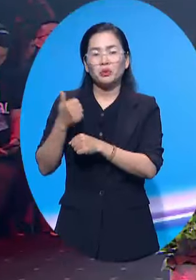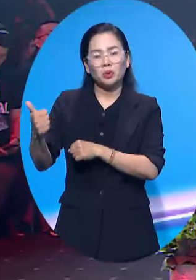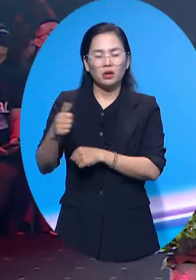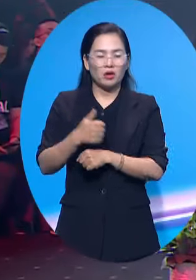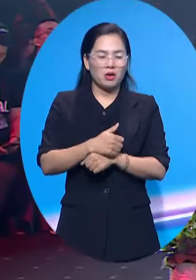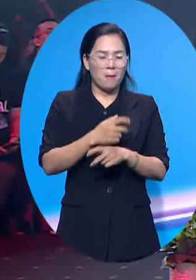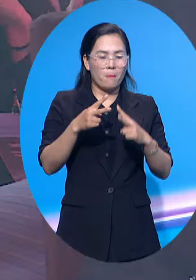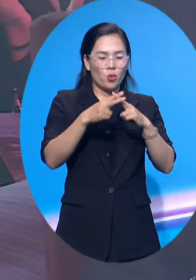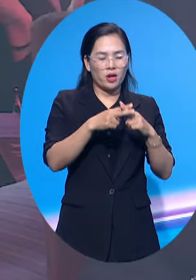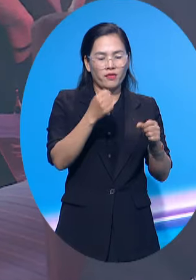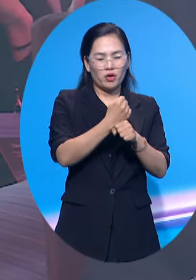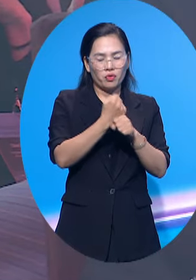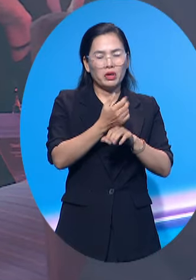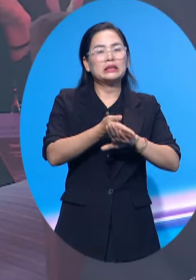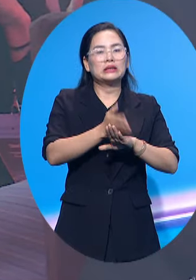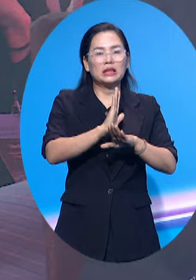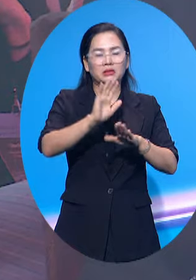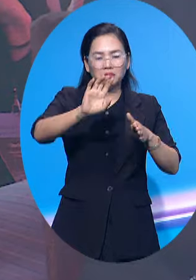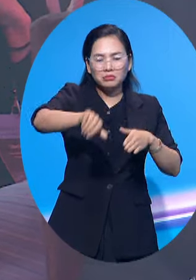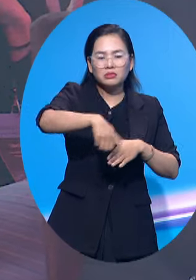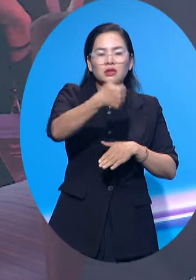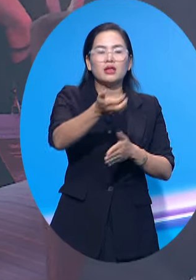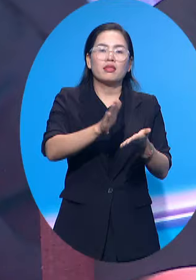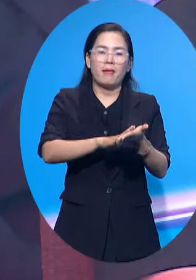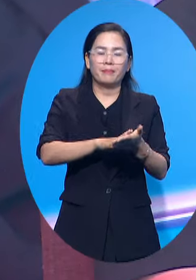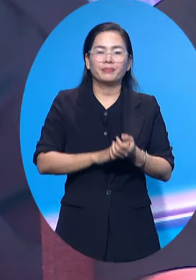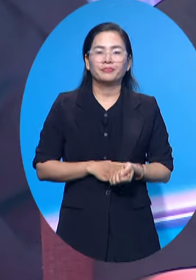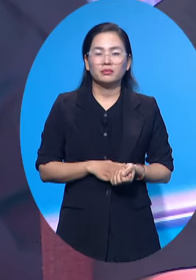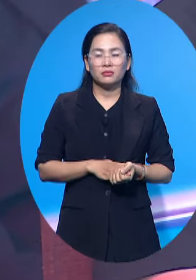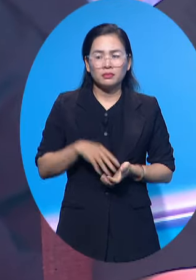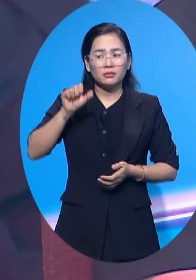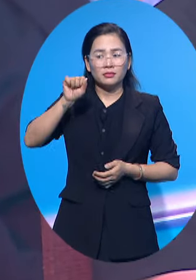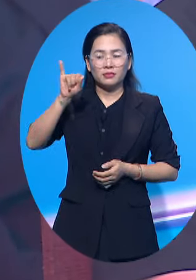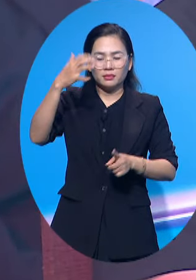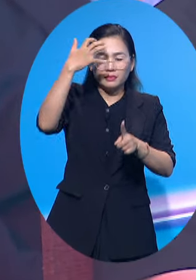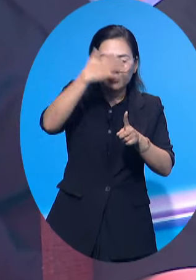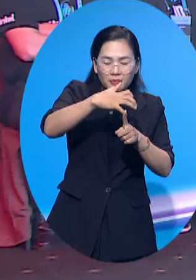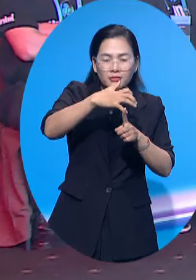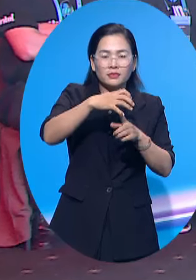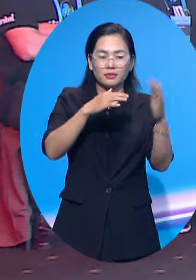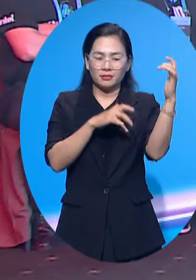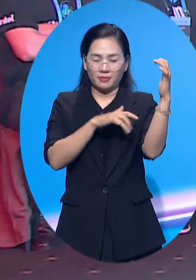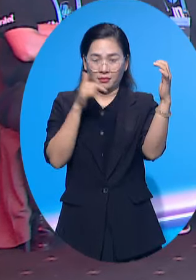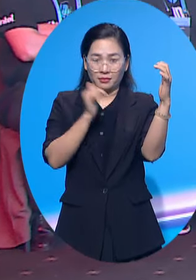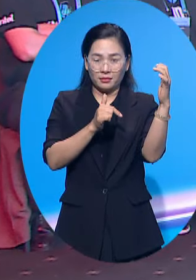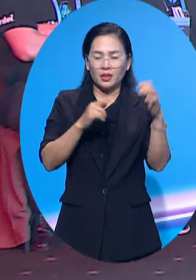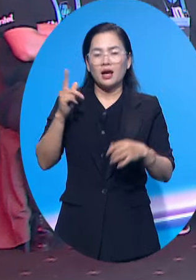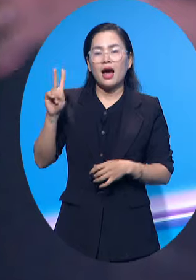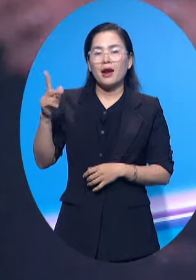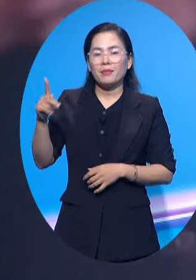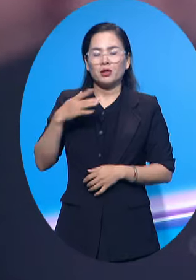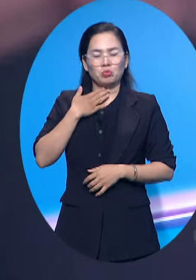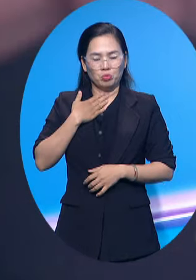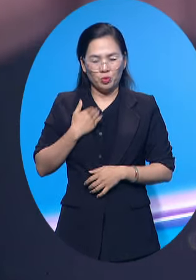mối quan hệ của họ với công việc cần có sự thay đổi tích cực hơn. Với việc áp dụng AI vào sản phẩm, HP không chỉ nhấn mạnh sức mạnh công